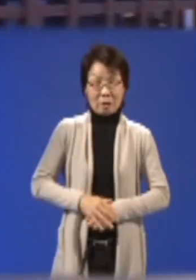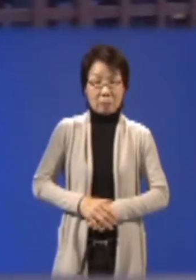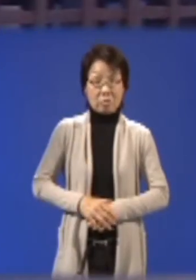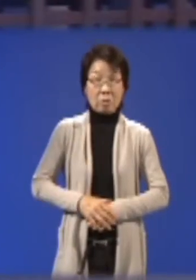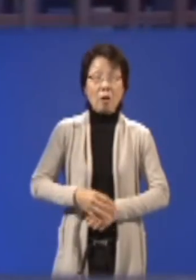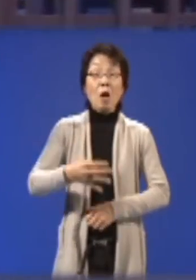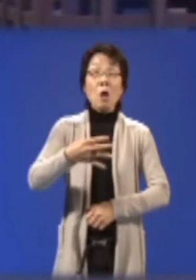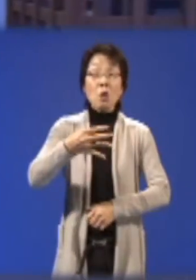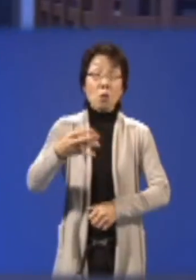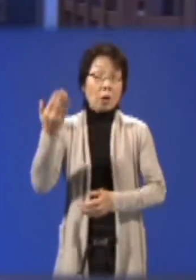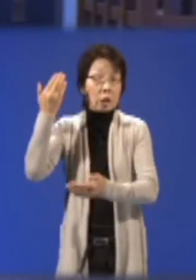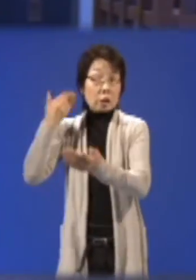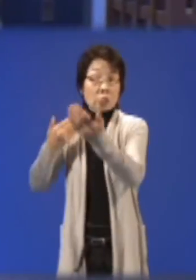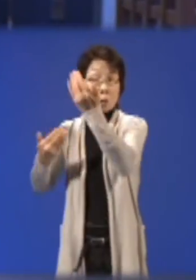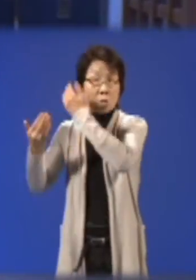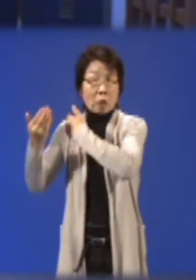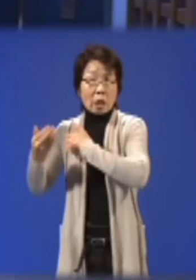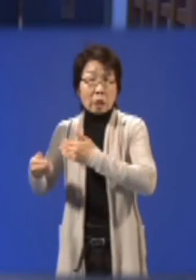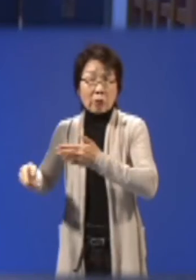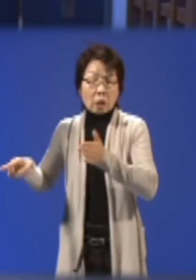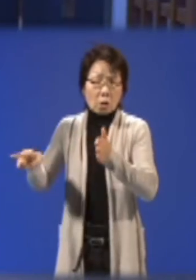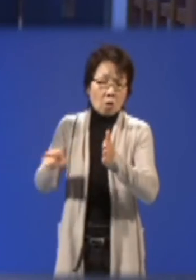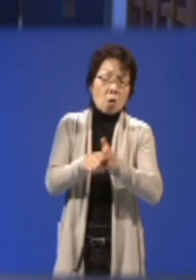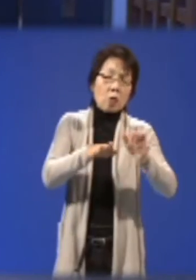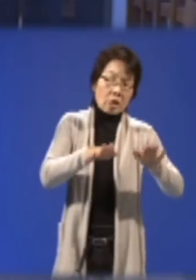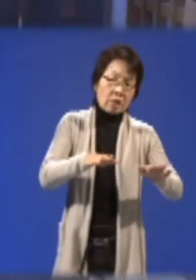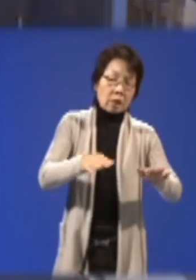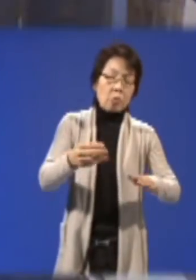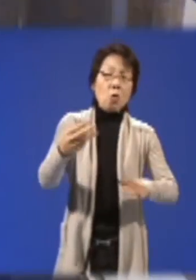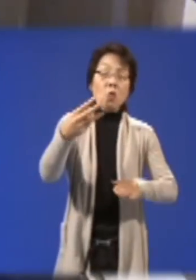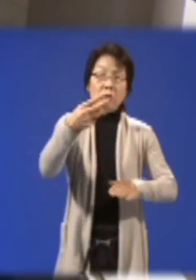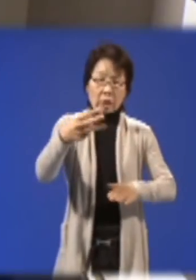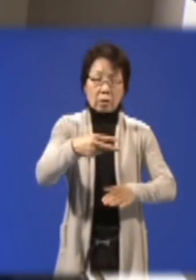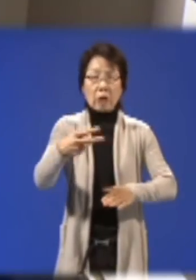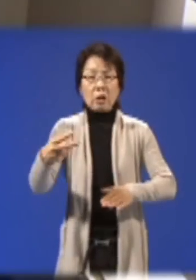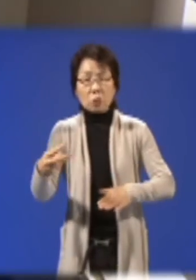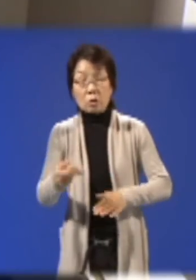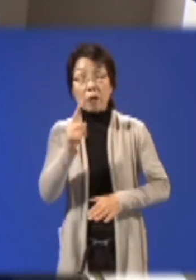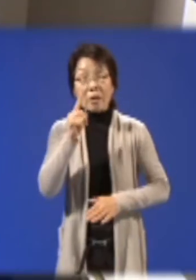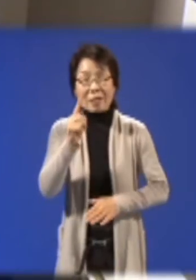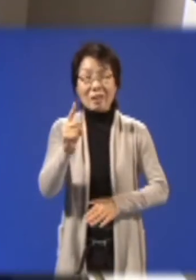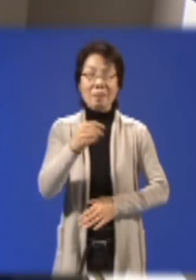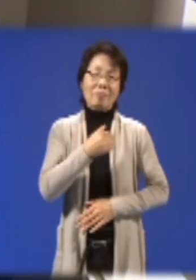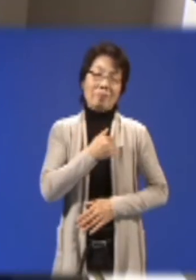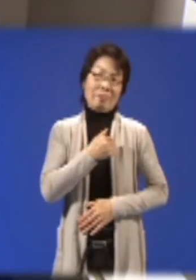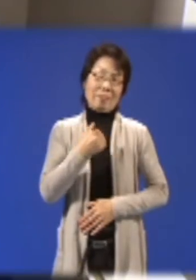四日市の古代から現在までを3階と2階で見ることができるんですね。